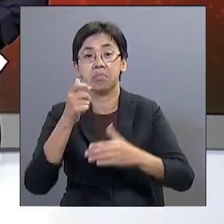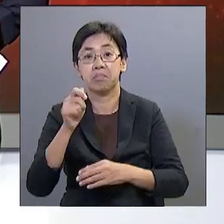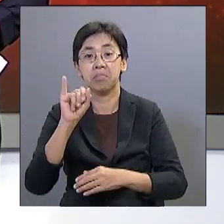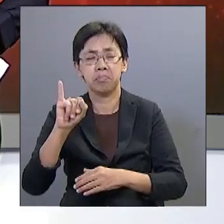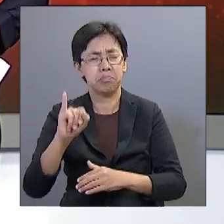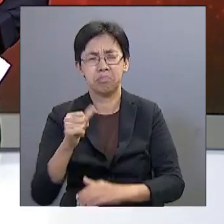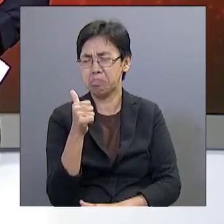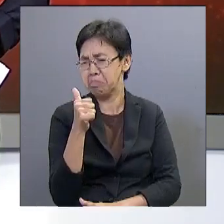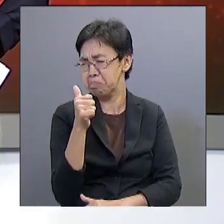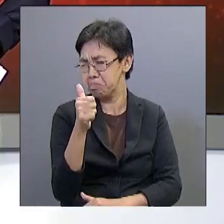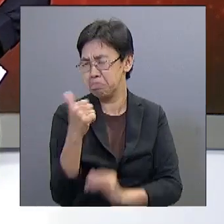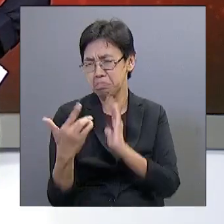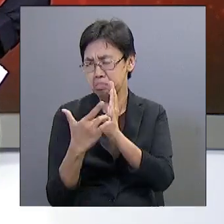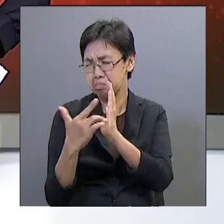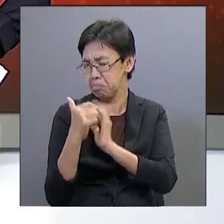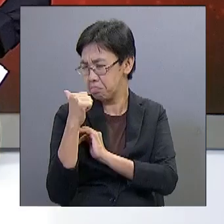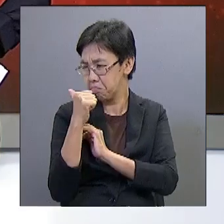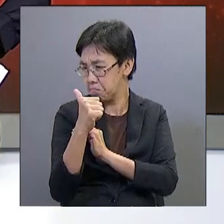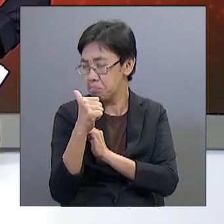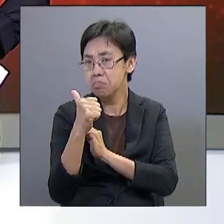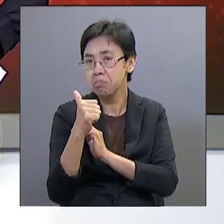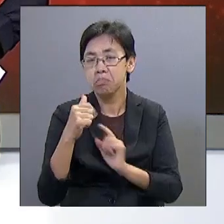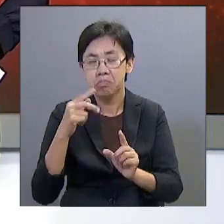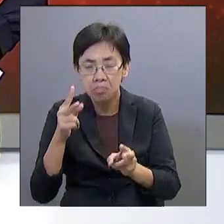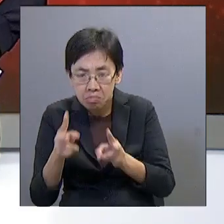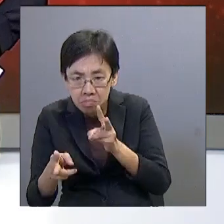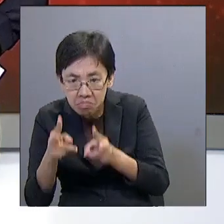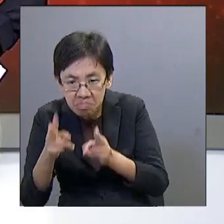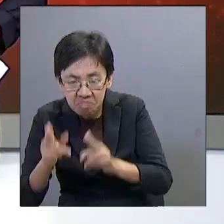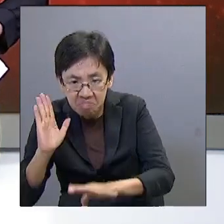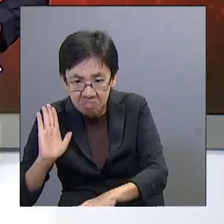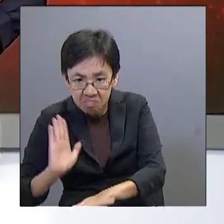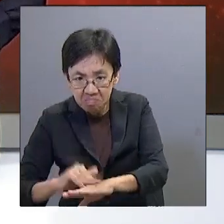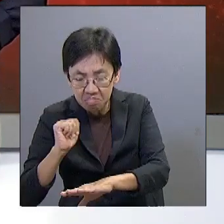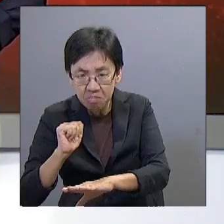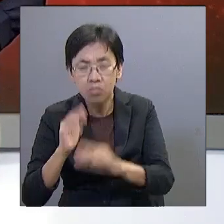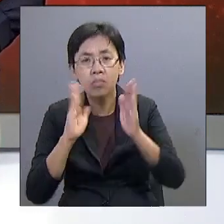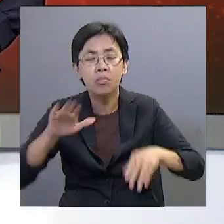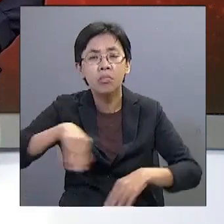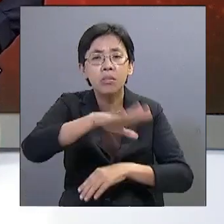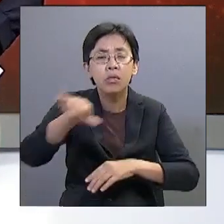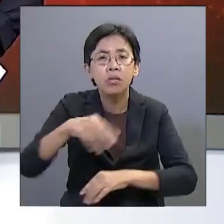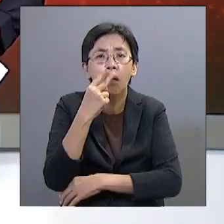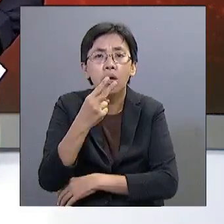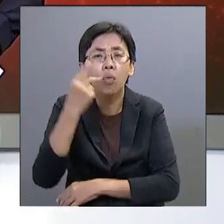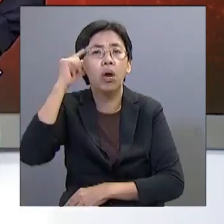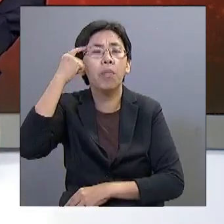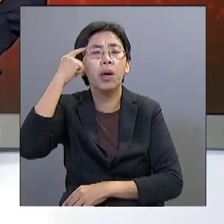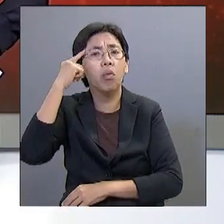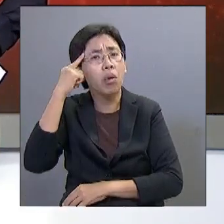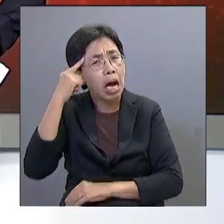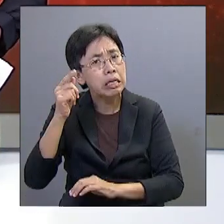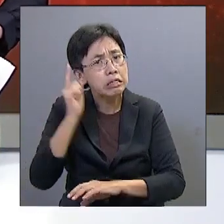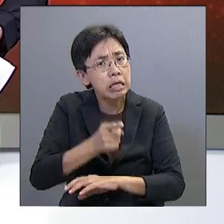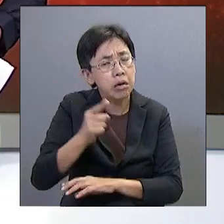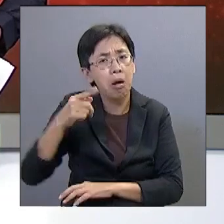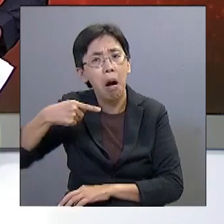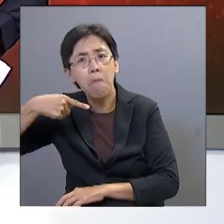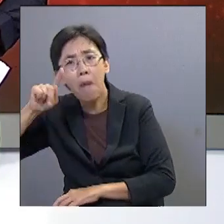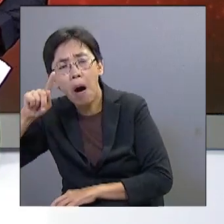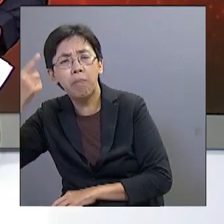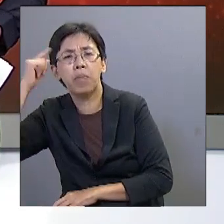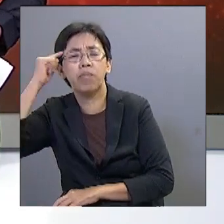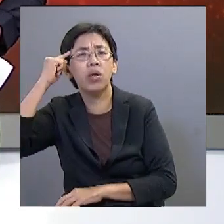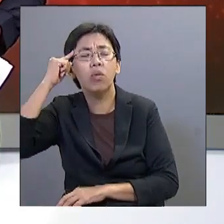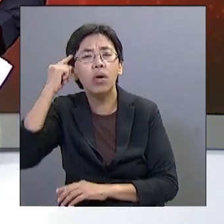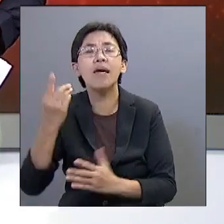มีประสิทธภาพสูงบวกกับการตัดต่วีโอขั้นเทพคนท ไปอย่างเราคงดูไม่ออกค่ะคงต้องอาศ